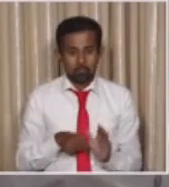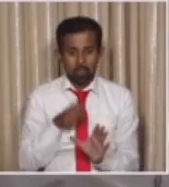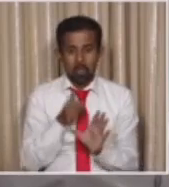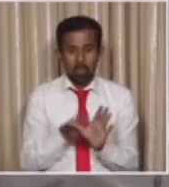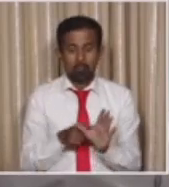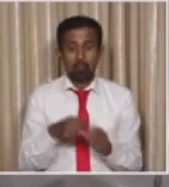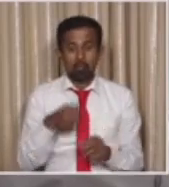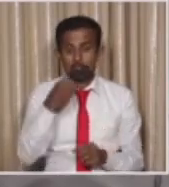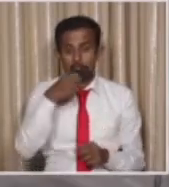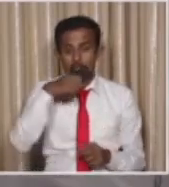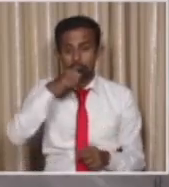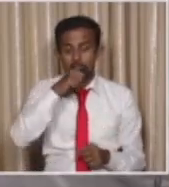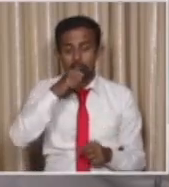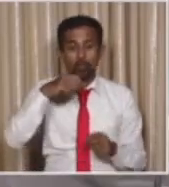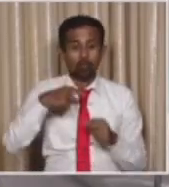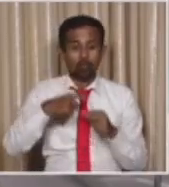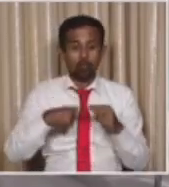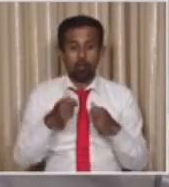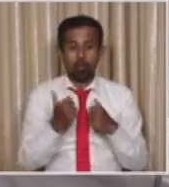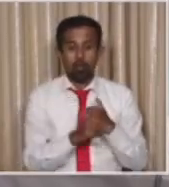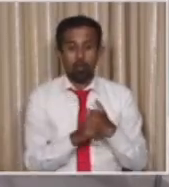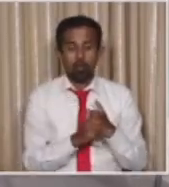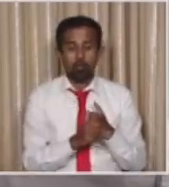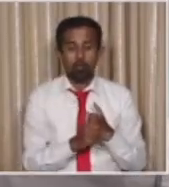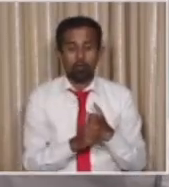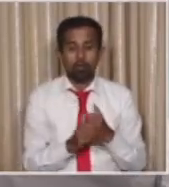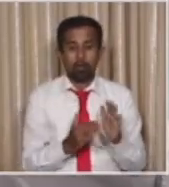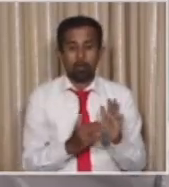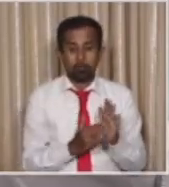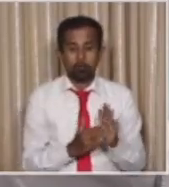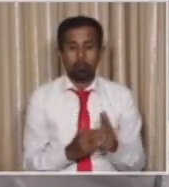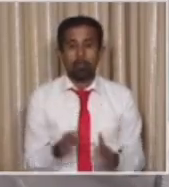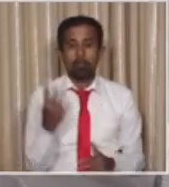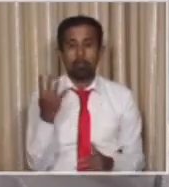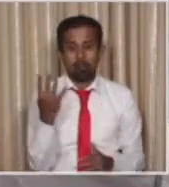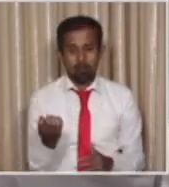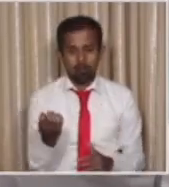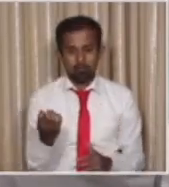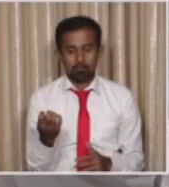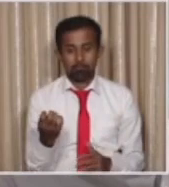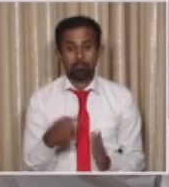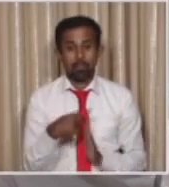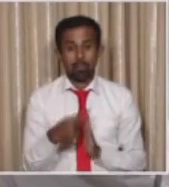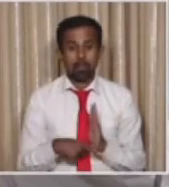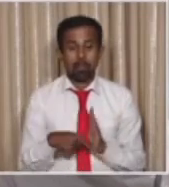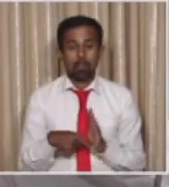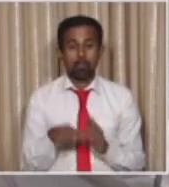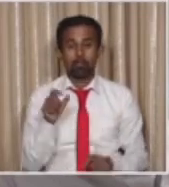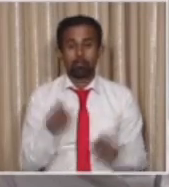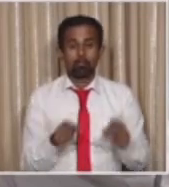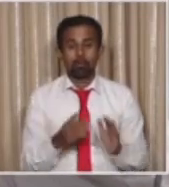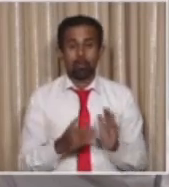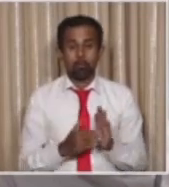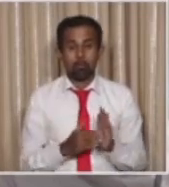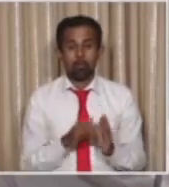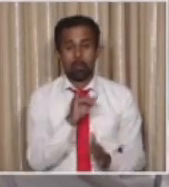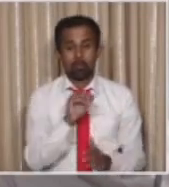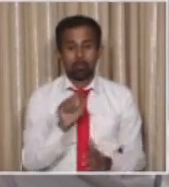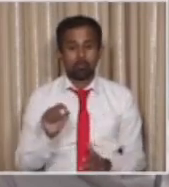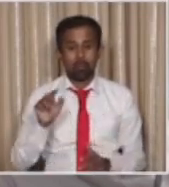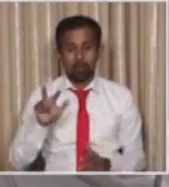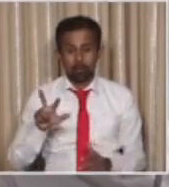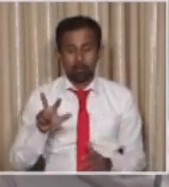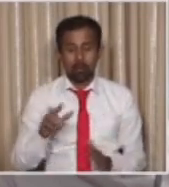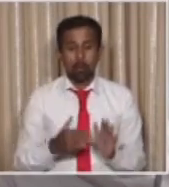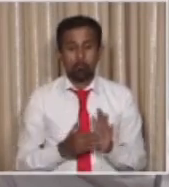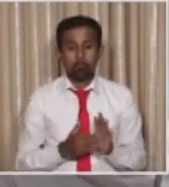වසරේ ජලයෙන් විදුලි එක නිෂ්පාදනය කරන්න බලාපොරොත්තු වෙනවා මිලියන 4000ක් ලංකා විදුලි පාරිභෝගිකයන් මිලියන 6.8යි